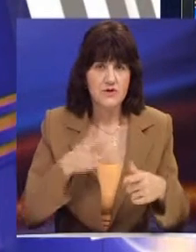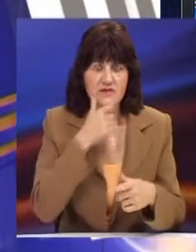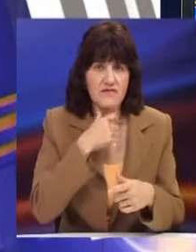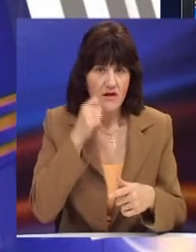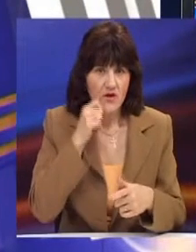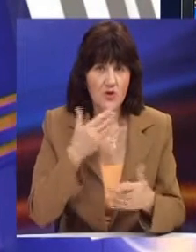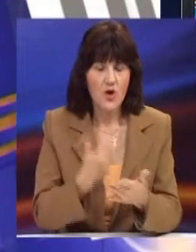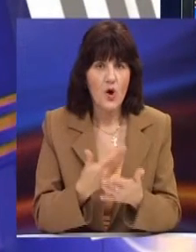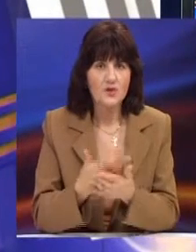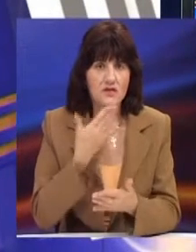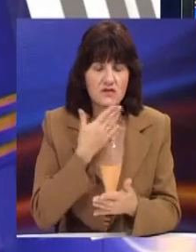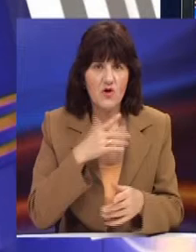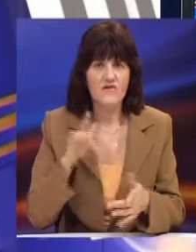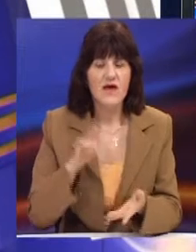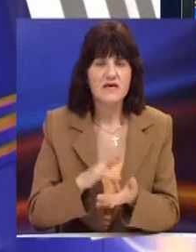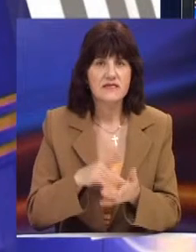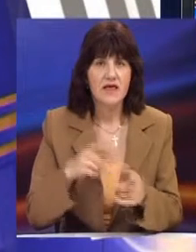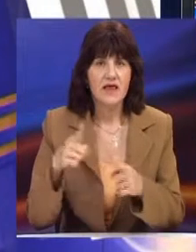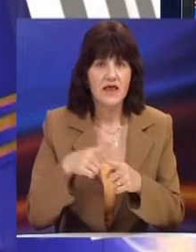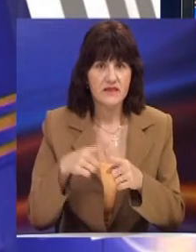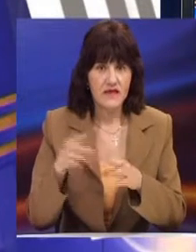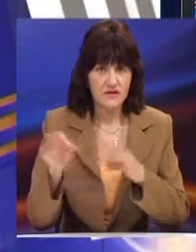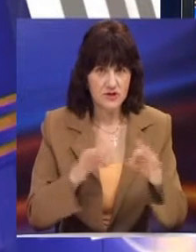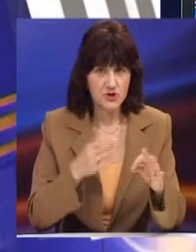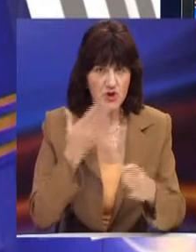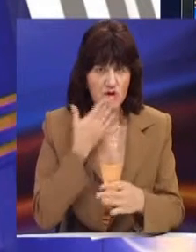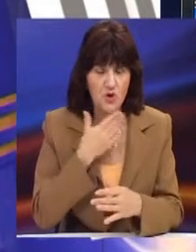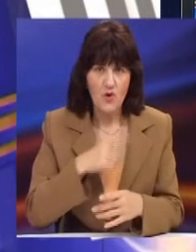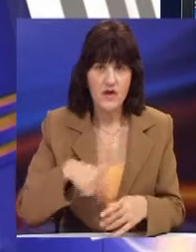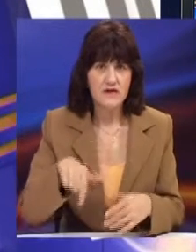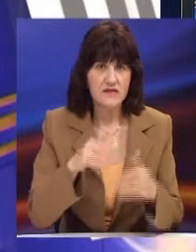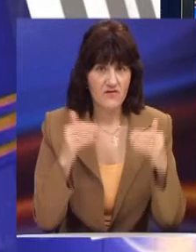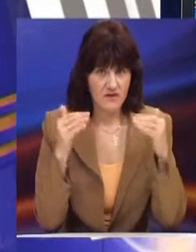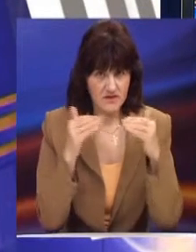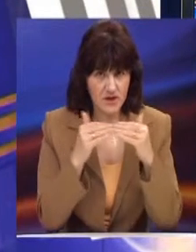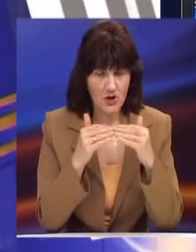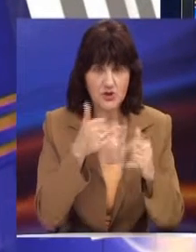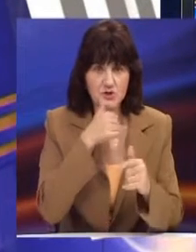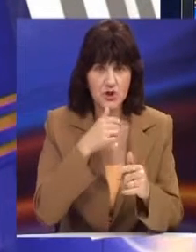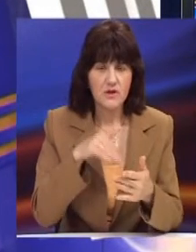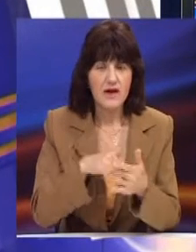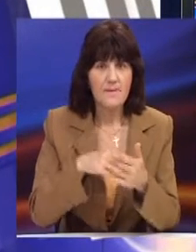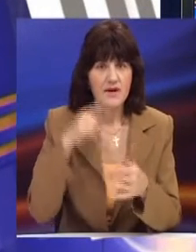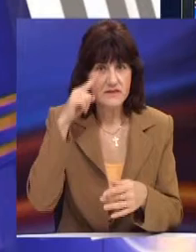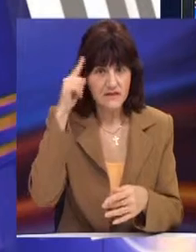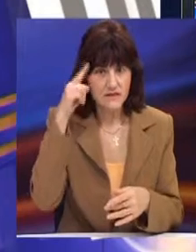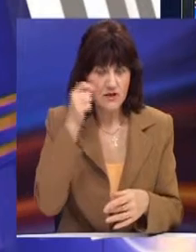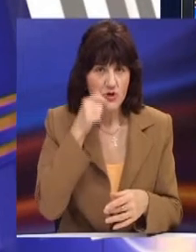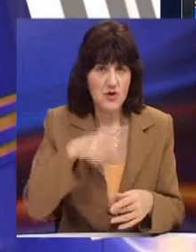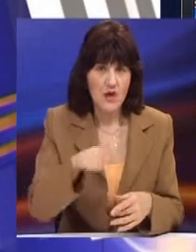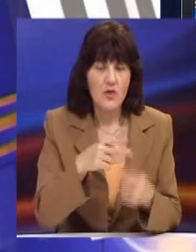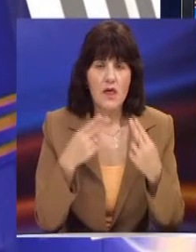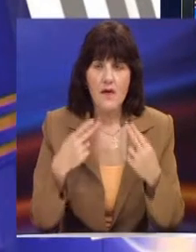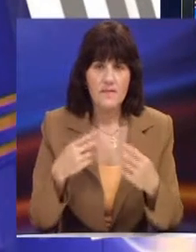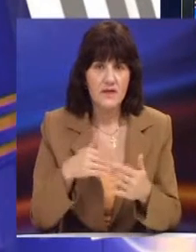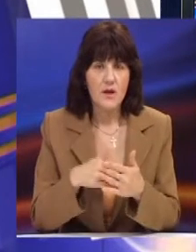osnovnih škola i srednje politehničke škole. Svi prisutni složili su se da, osim što je potrebno sećati se nevinih žrtava, veoma